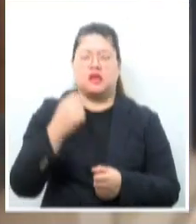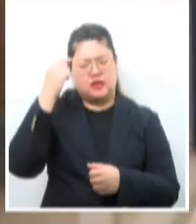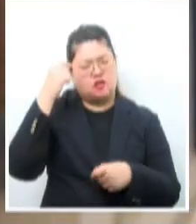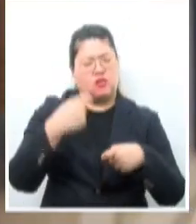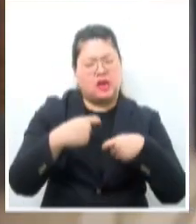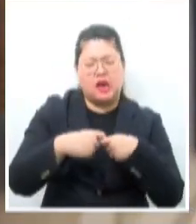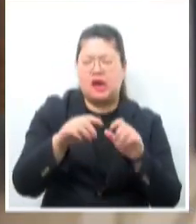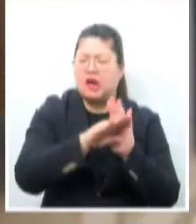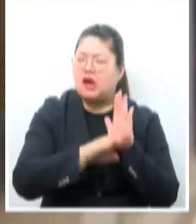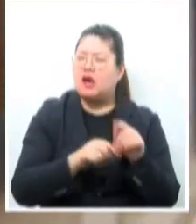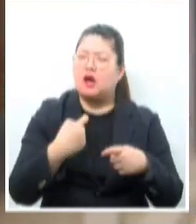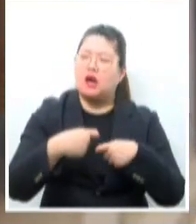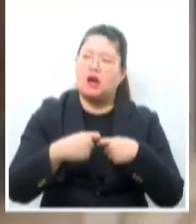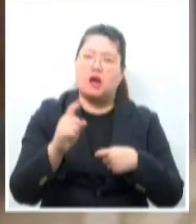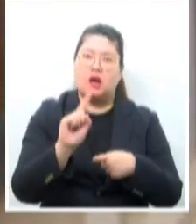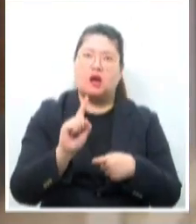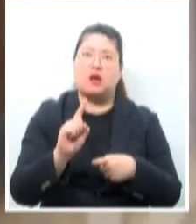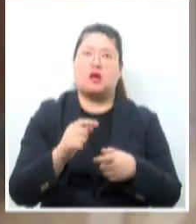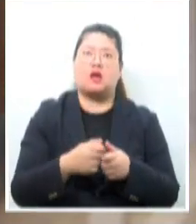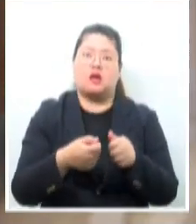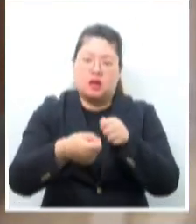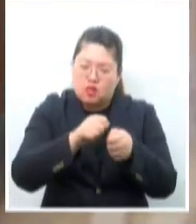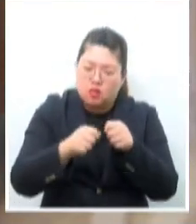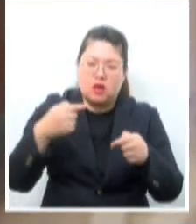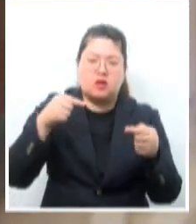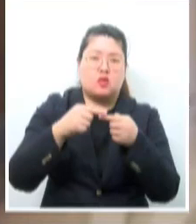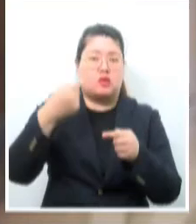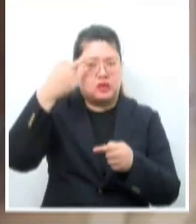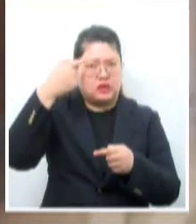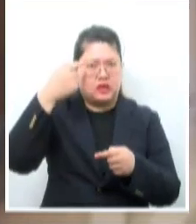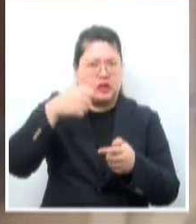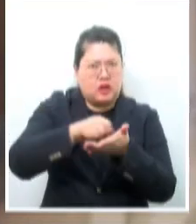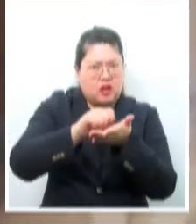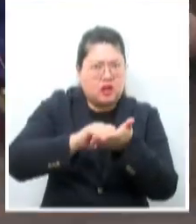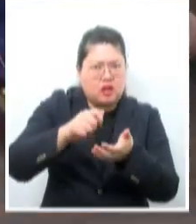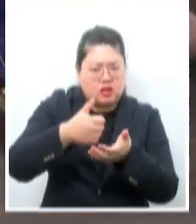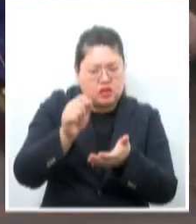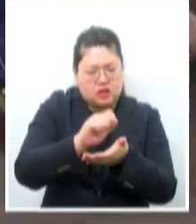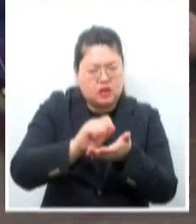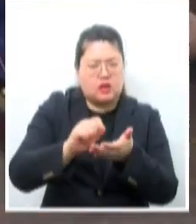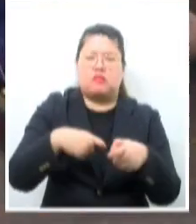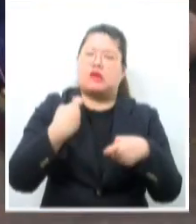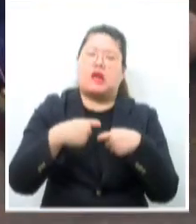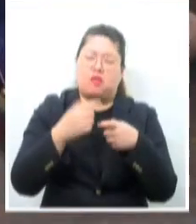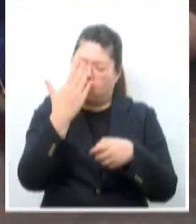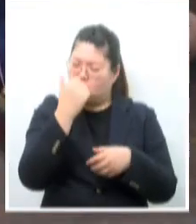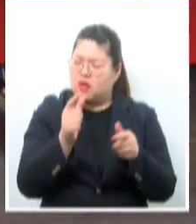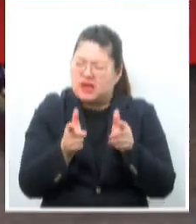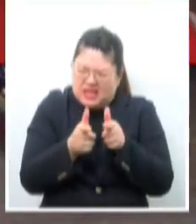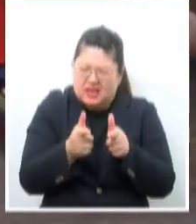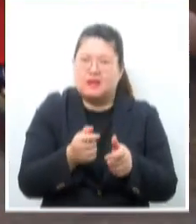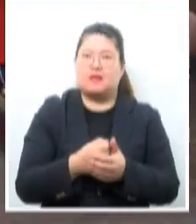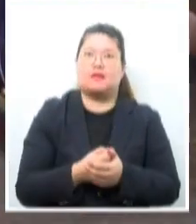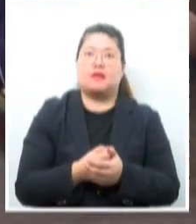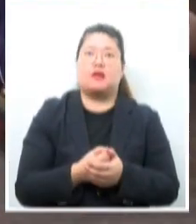ในการทำไม้กวาดนะคะก็จะเป็นการทำไม้กวาดดินสอค่ะเพราะมีขนาดที่เล็กและรายละเอียดเยอะค่ะ จากการที่เราได้